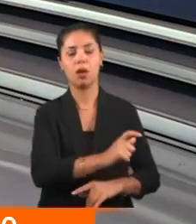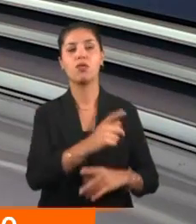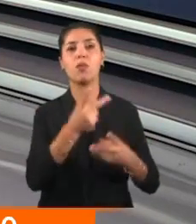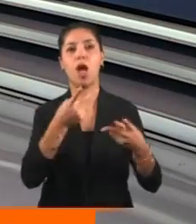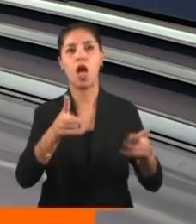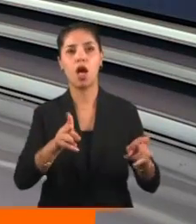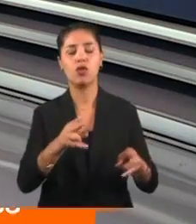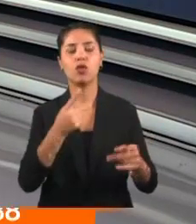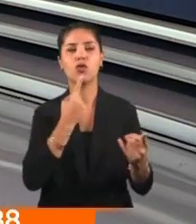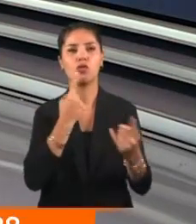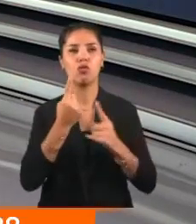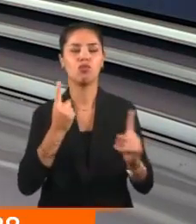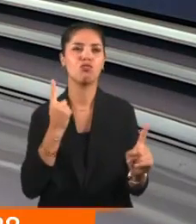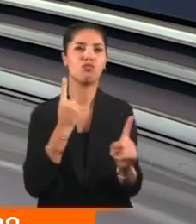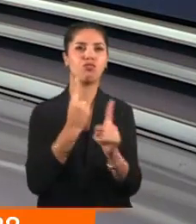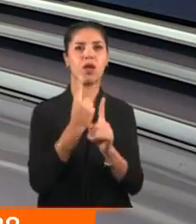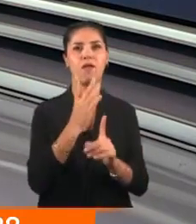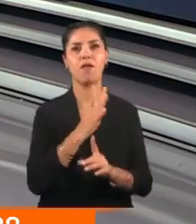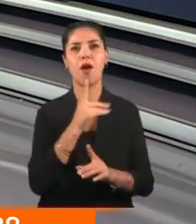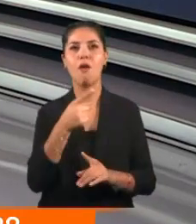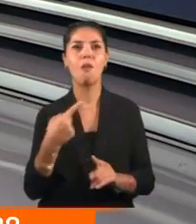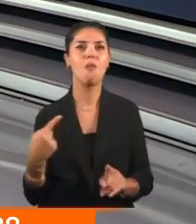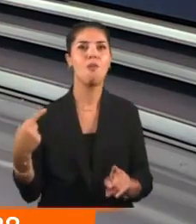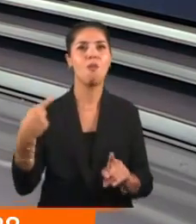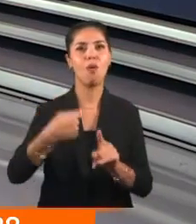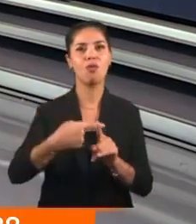bir aradaydı. Ilımlı hava orada da devam etti.